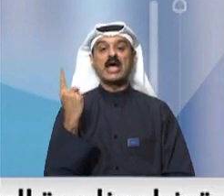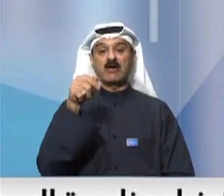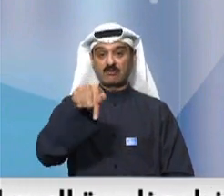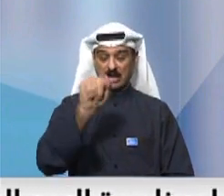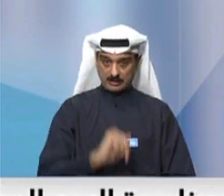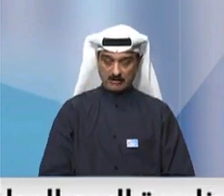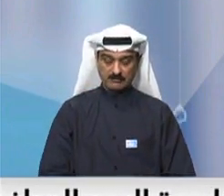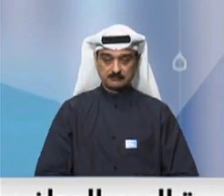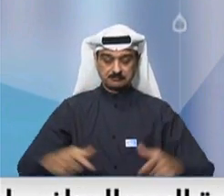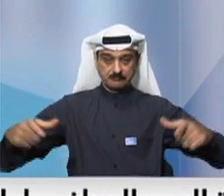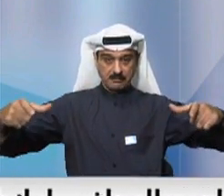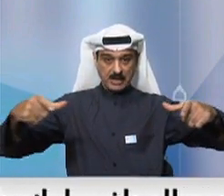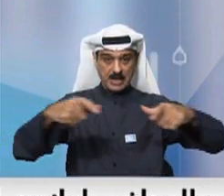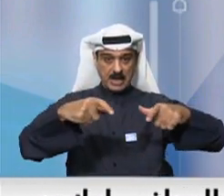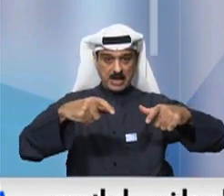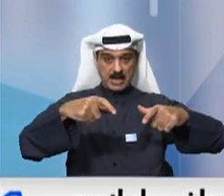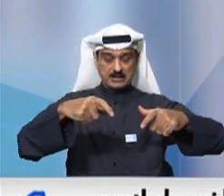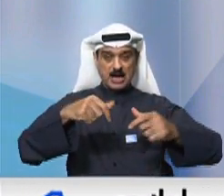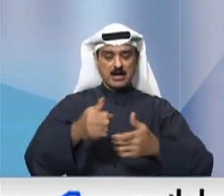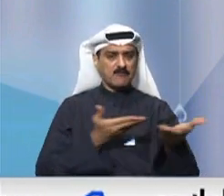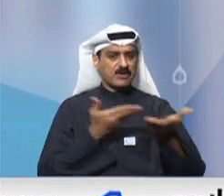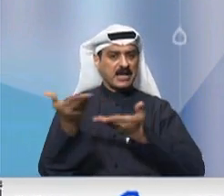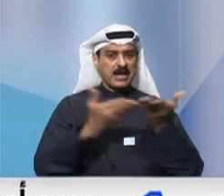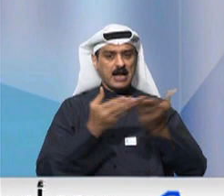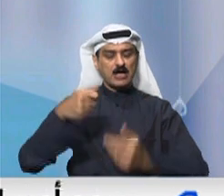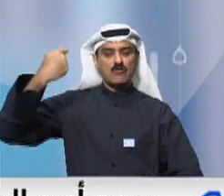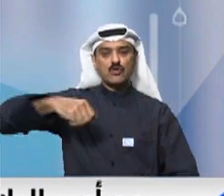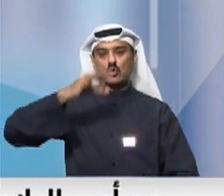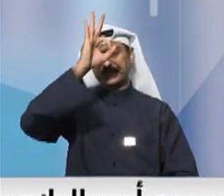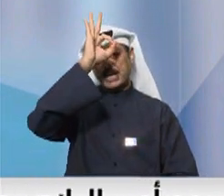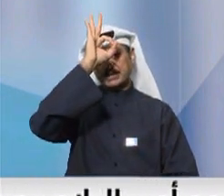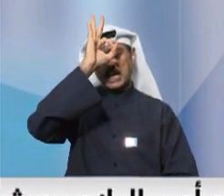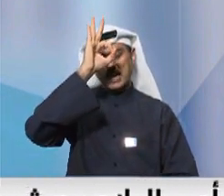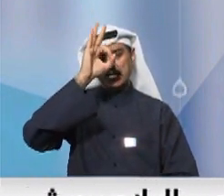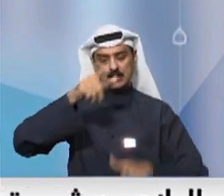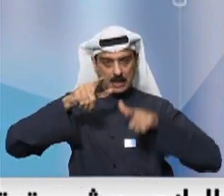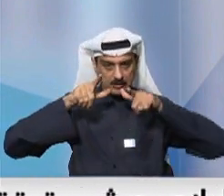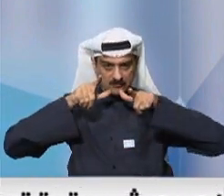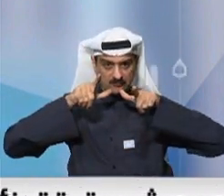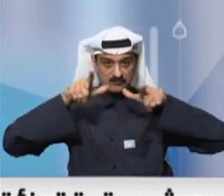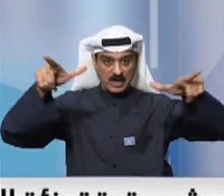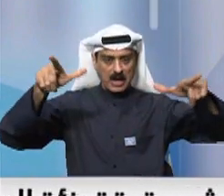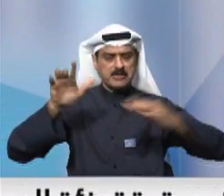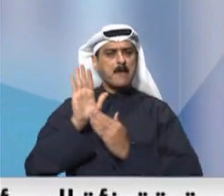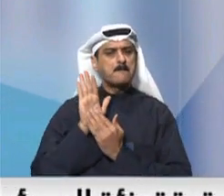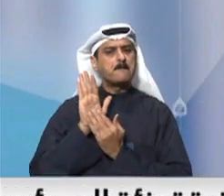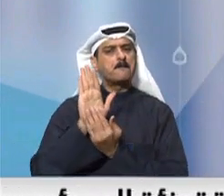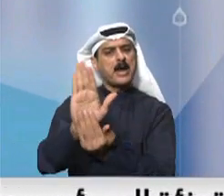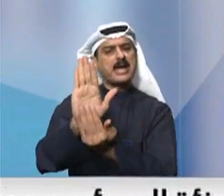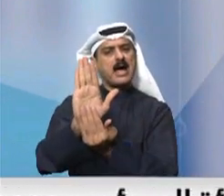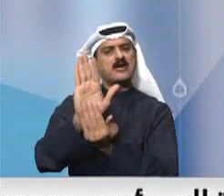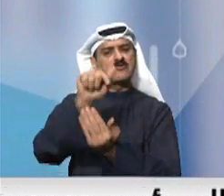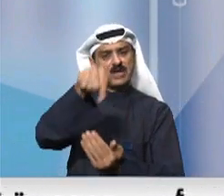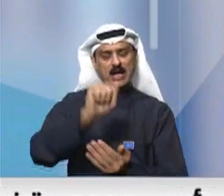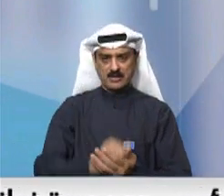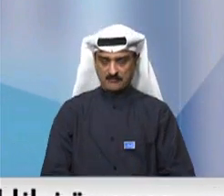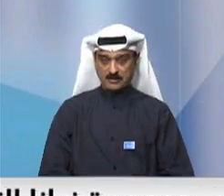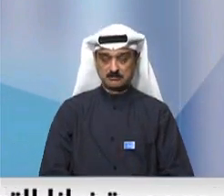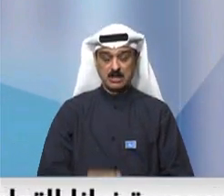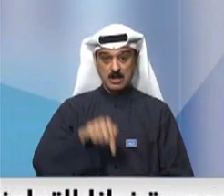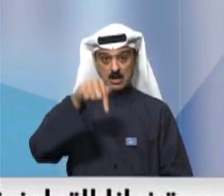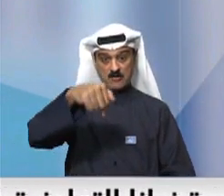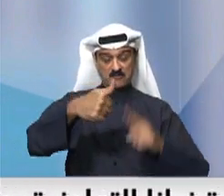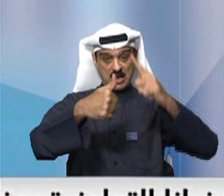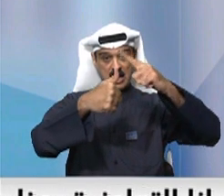وقالت الاداره العامه للعلاقات والاعلام الامني بوزاره الداخليه في بيان صحفي انه استنادا